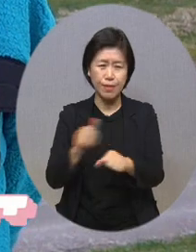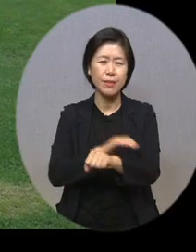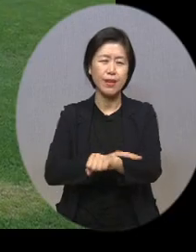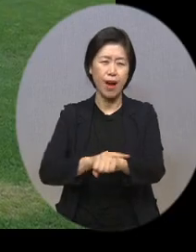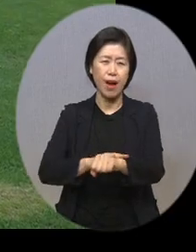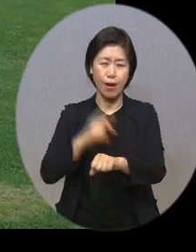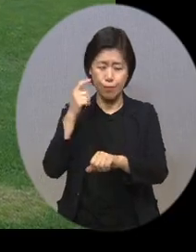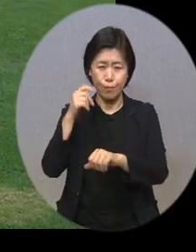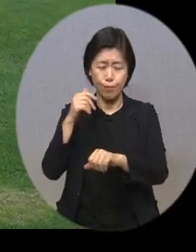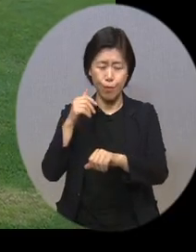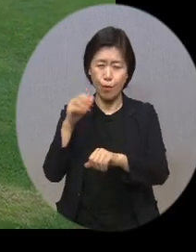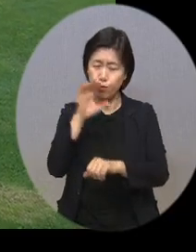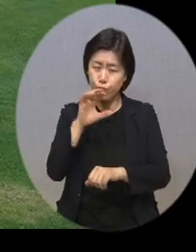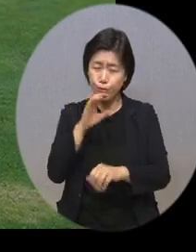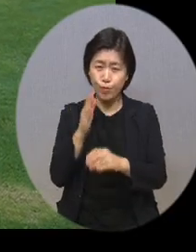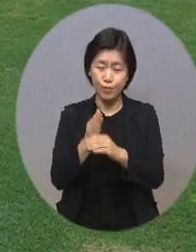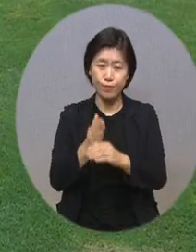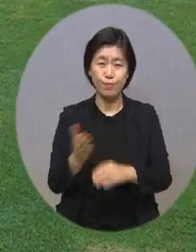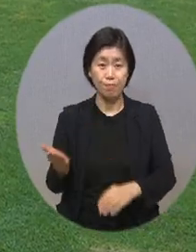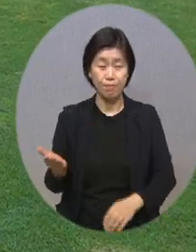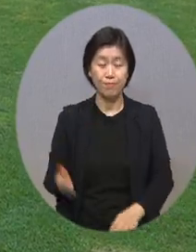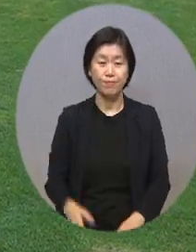있습니다.